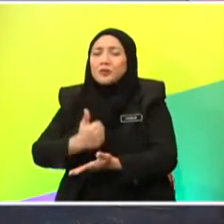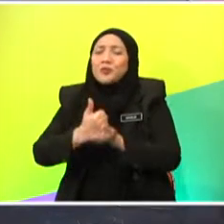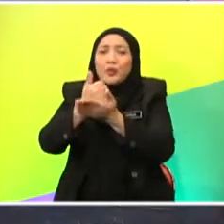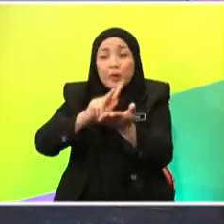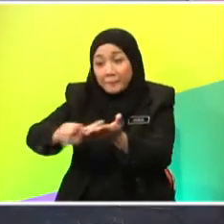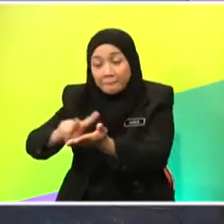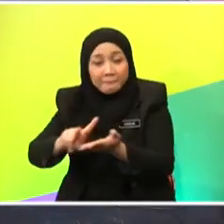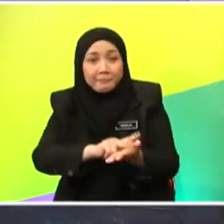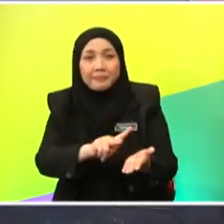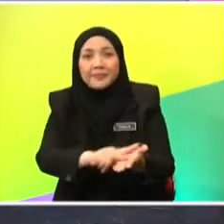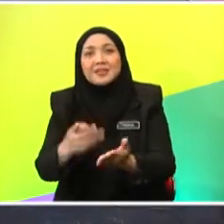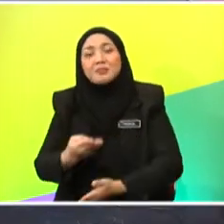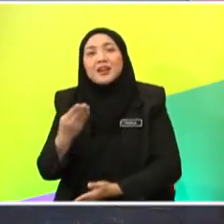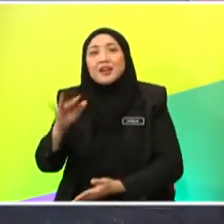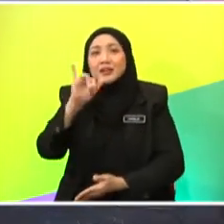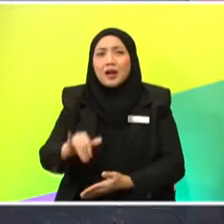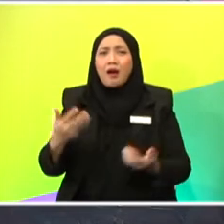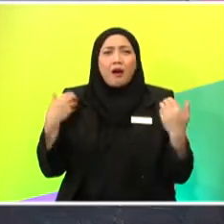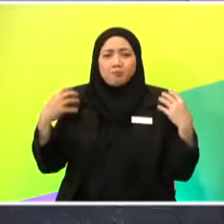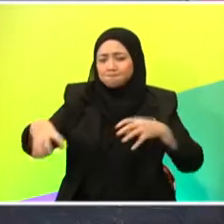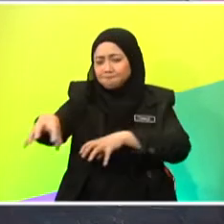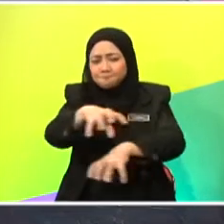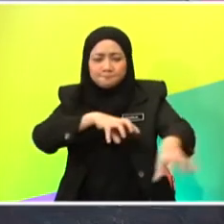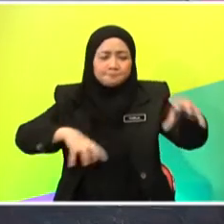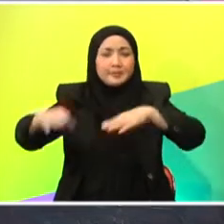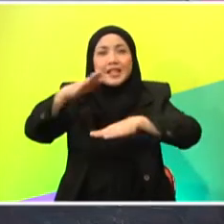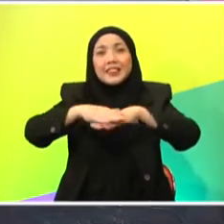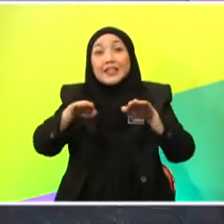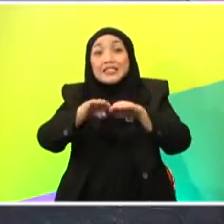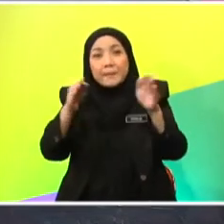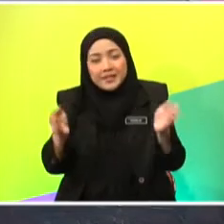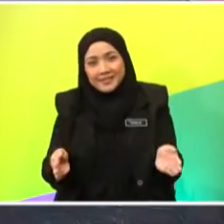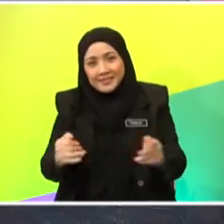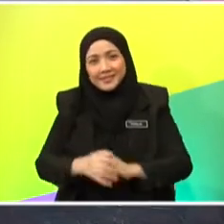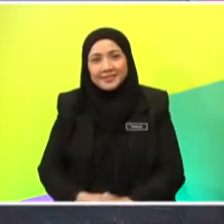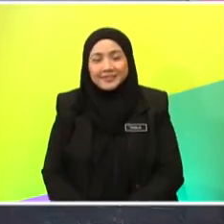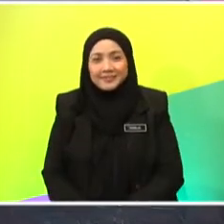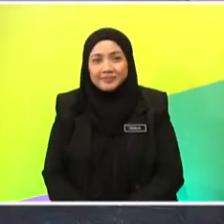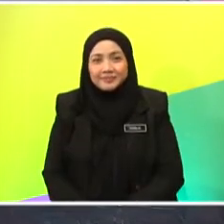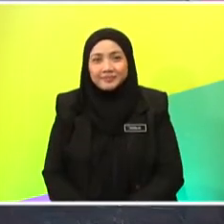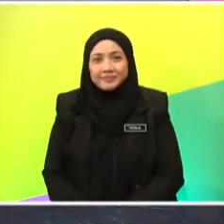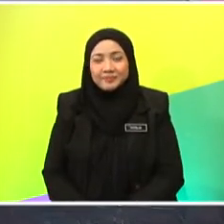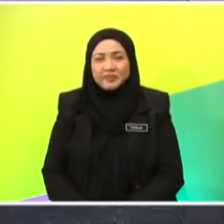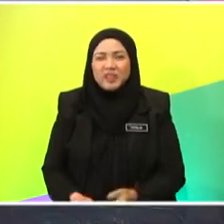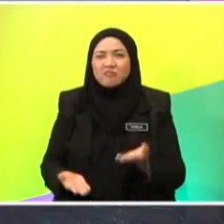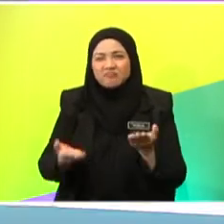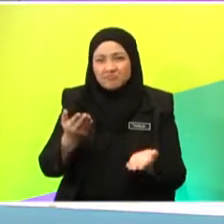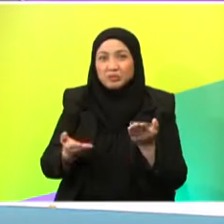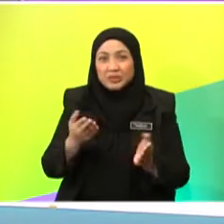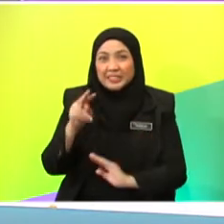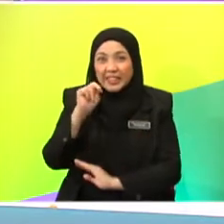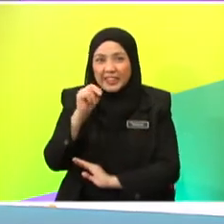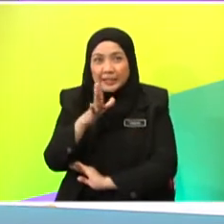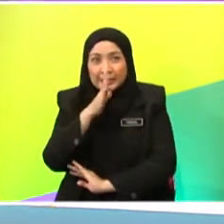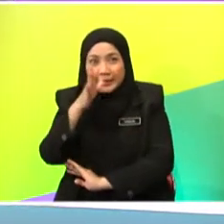juga Boleh bantu Mama Ayah kita Kaulah Maya kita suka dekat kita bekerja Badrul tidak sehari bulat Ibu